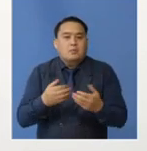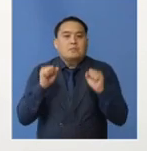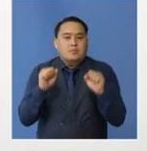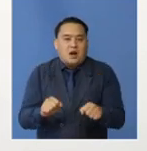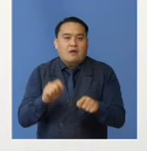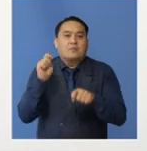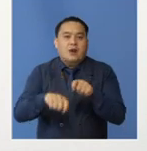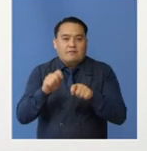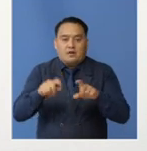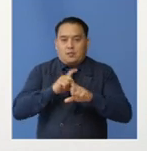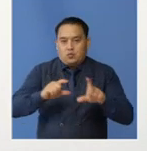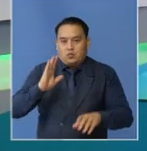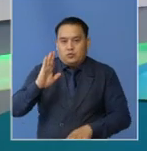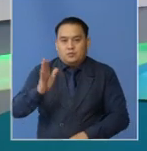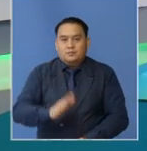и проверять этот объект.